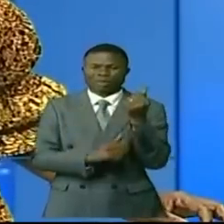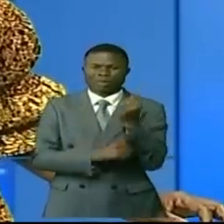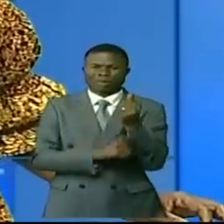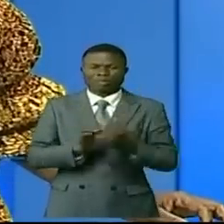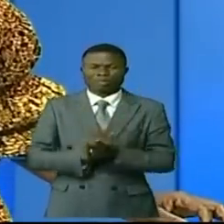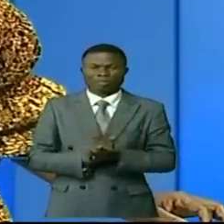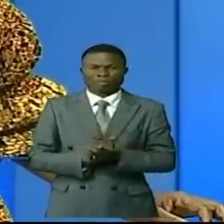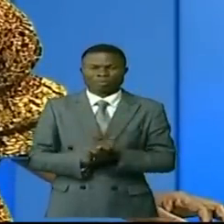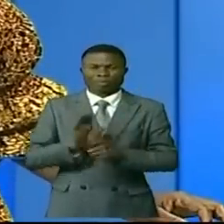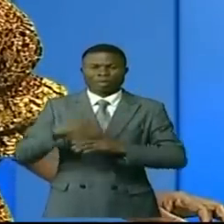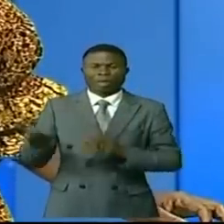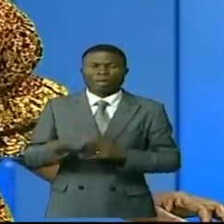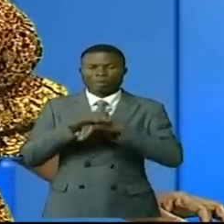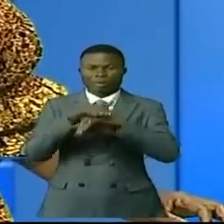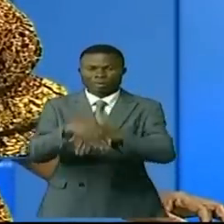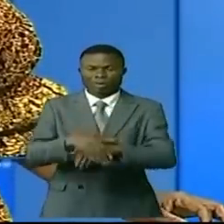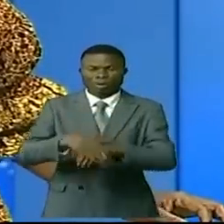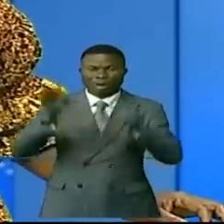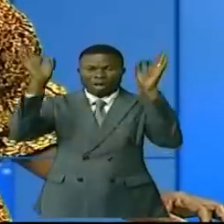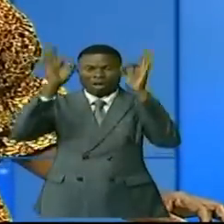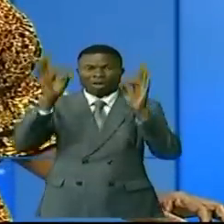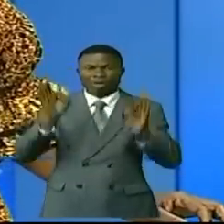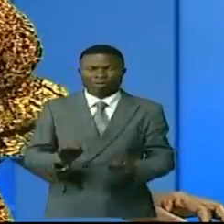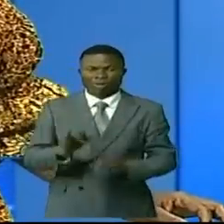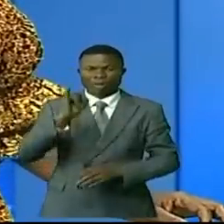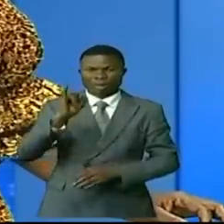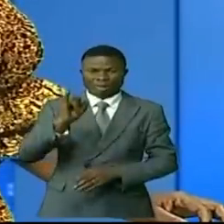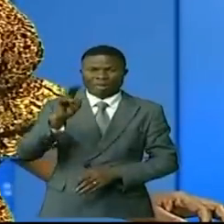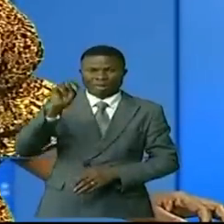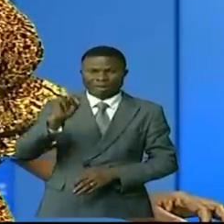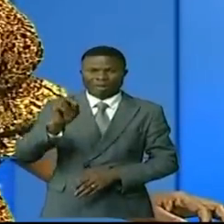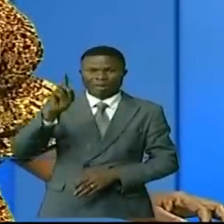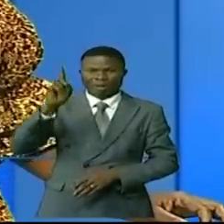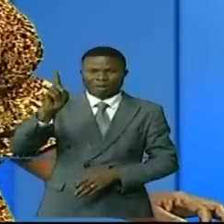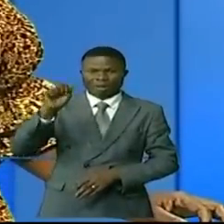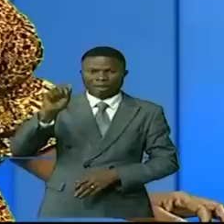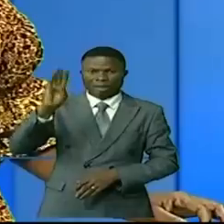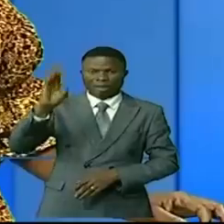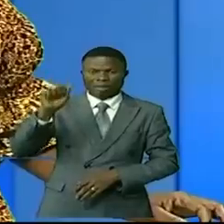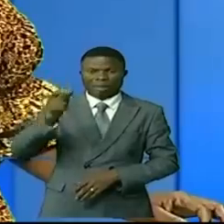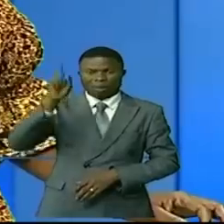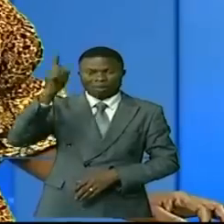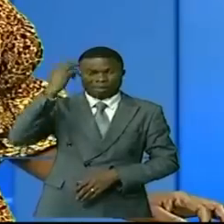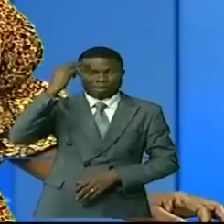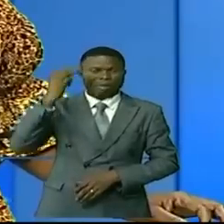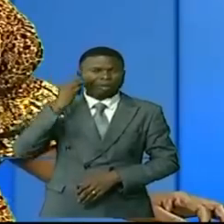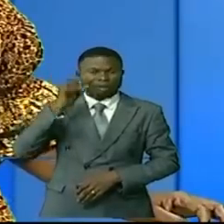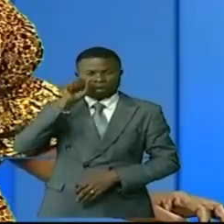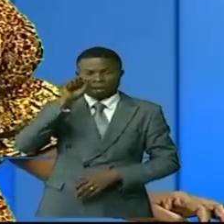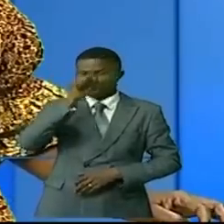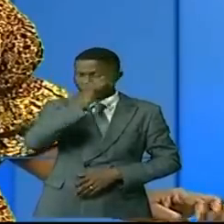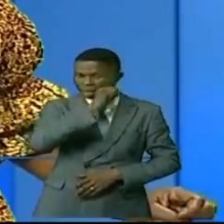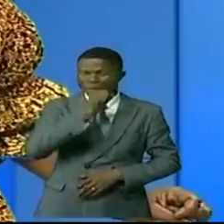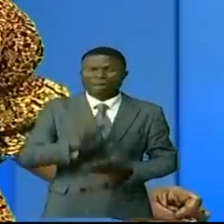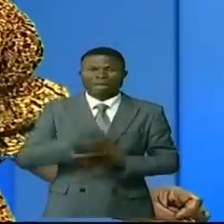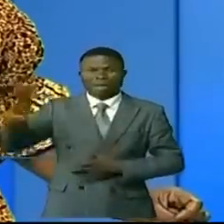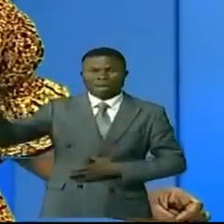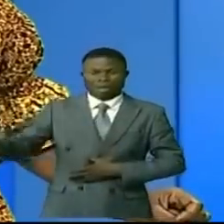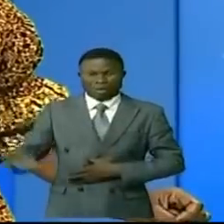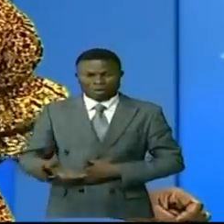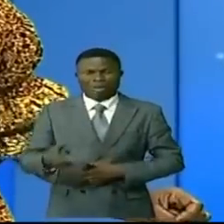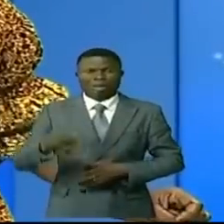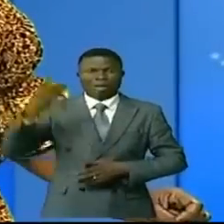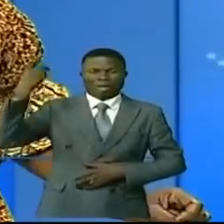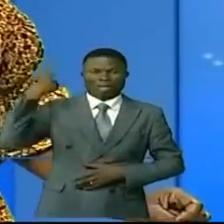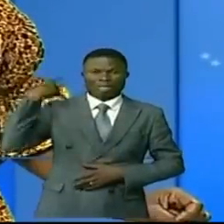Après sa participation au forum Indaba en Afrique du Sud, le Premier ministre Jean-Michel Samalou Kondé a reçu les